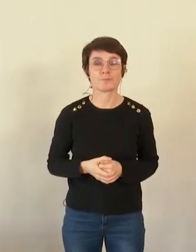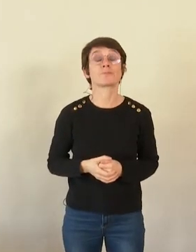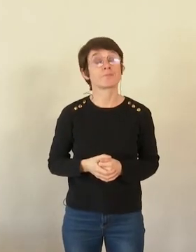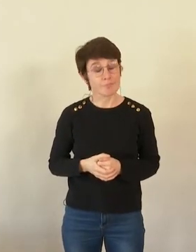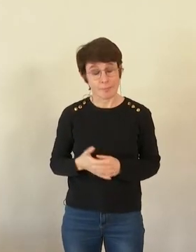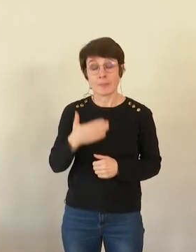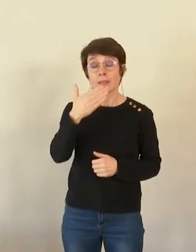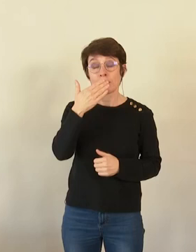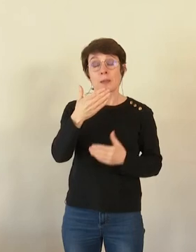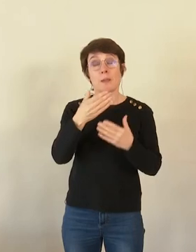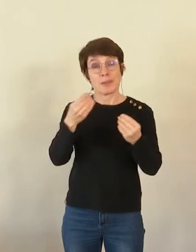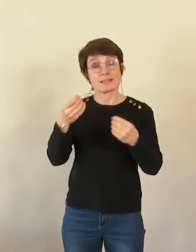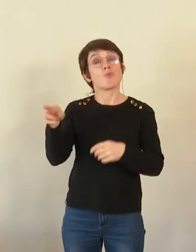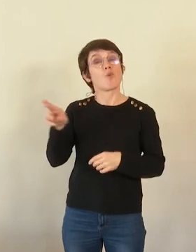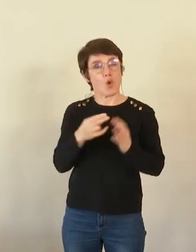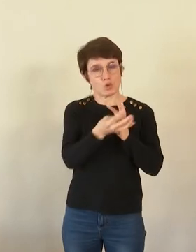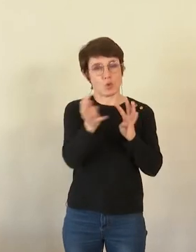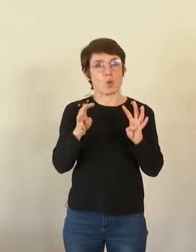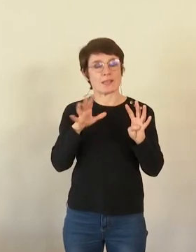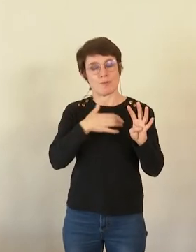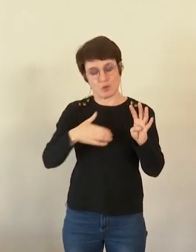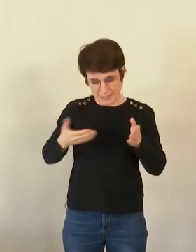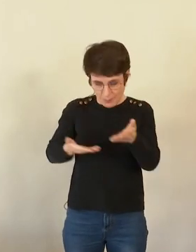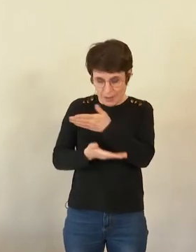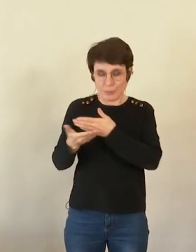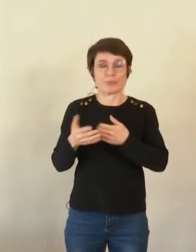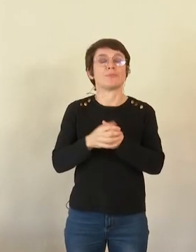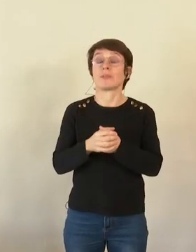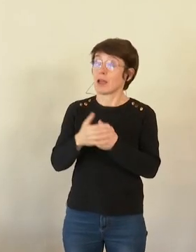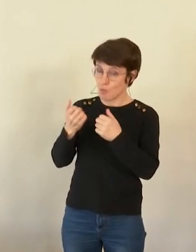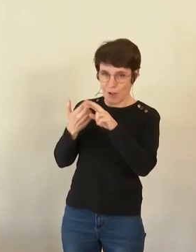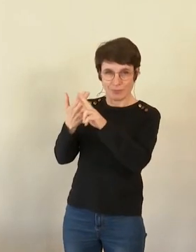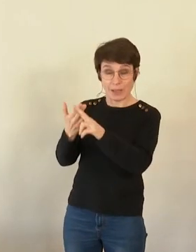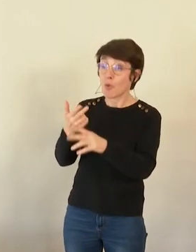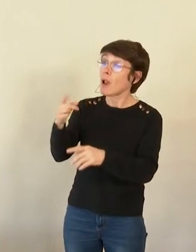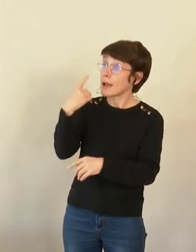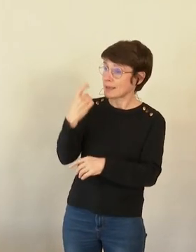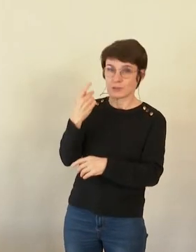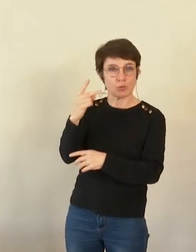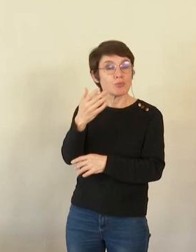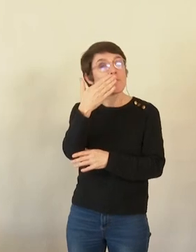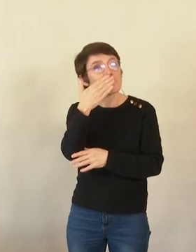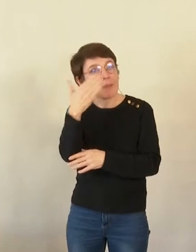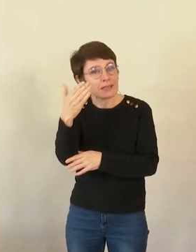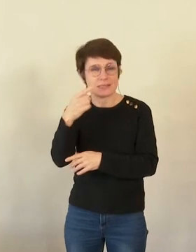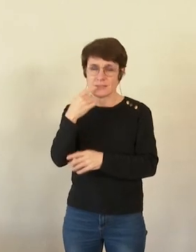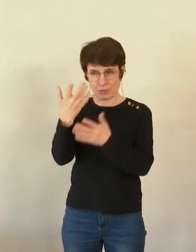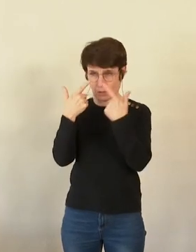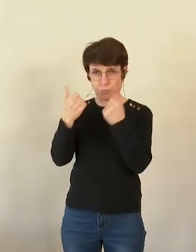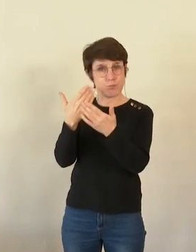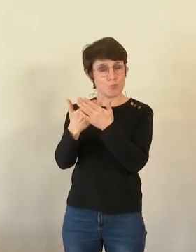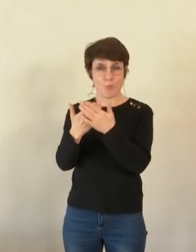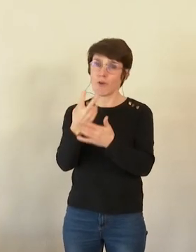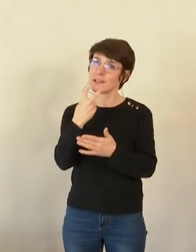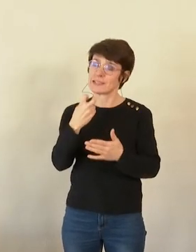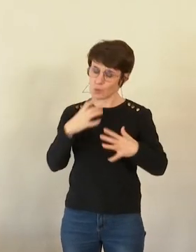fil de ce conseil municipal pour vous répondre madame d'abord merci merci de votre question qui témoigne d'un engagement citoyen clair